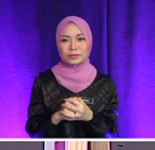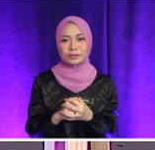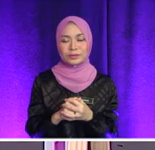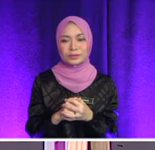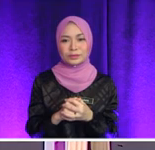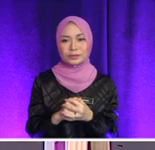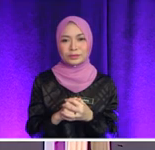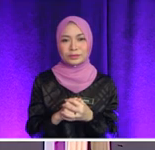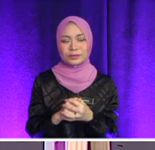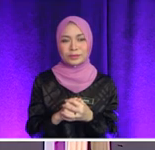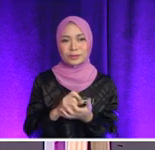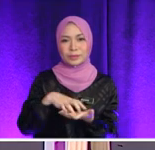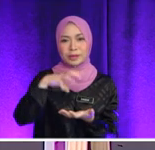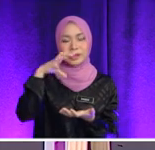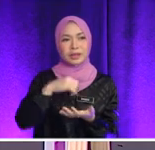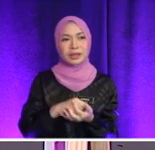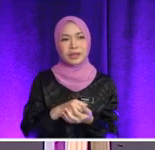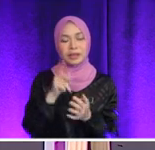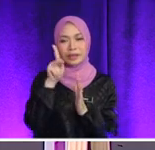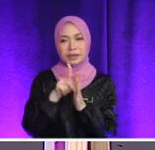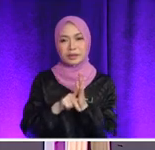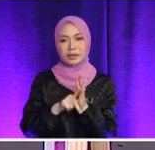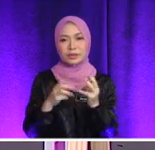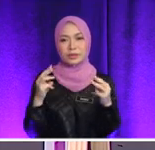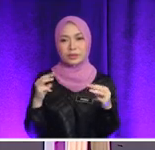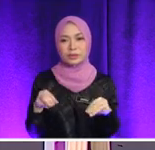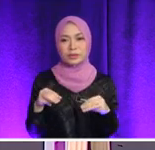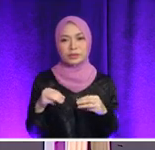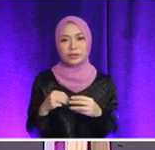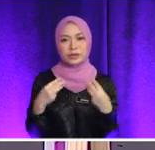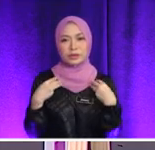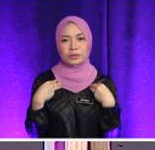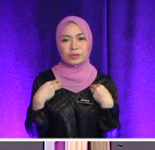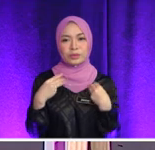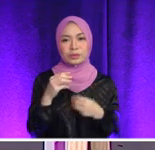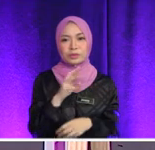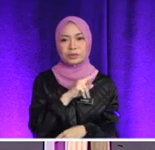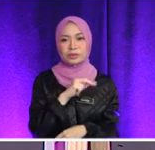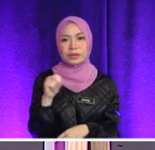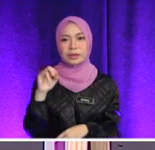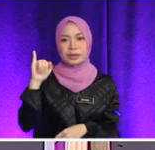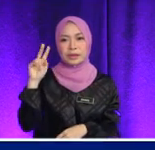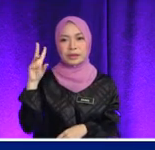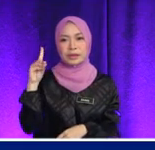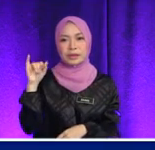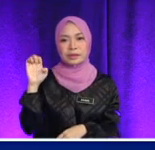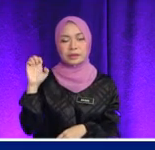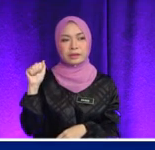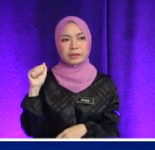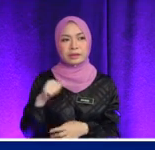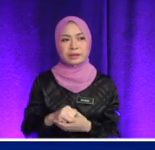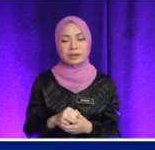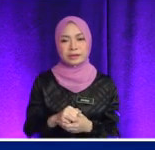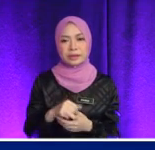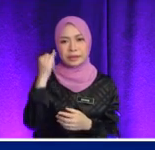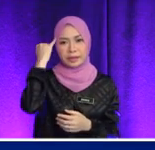Oke saya menggunakan dengan soal lain satu oke soalnya satu wajah menunjukkan